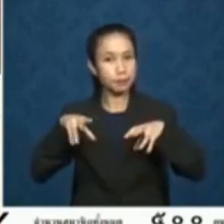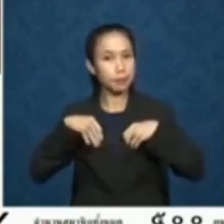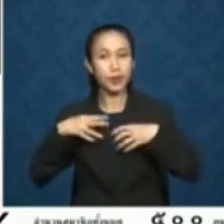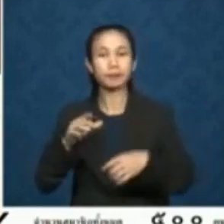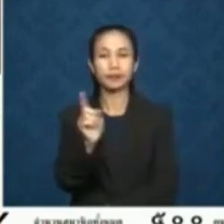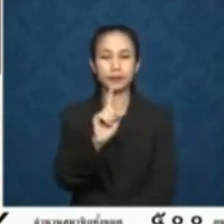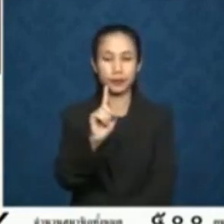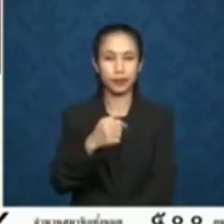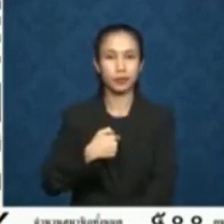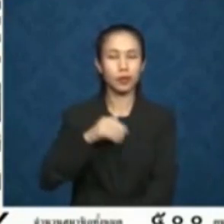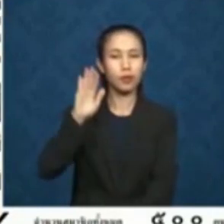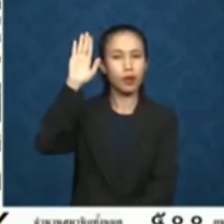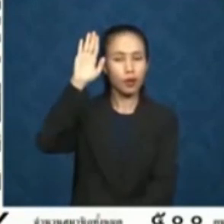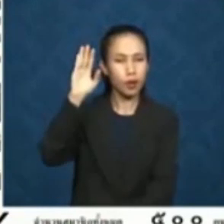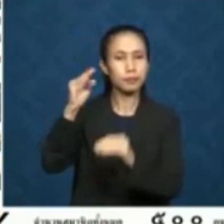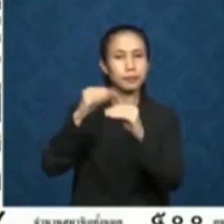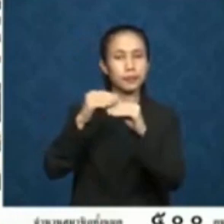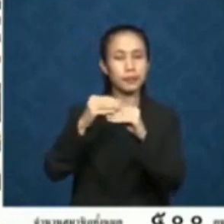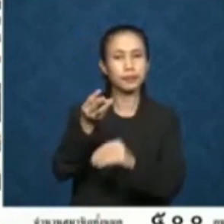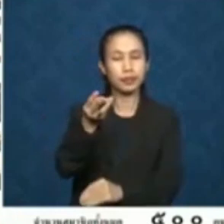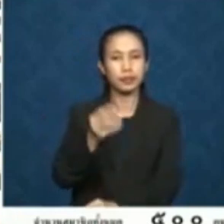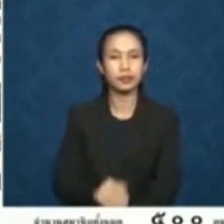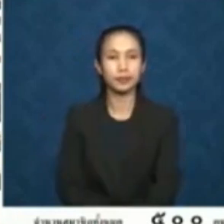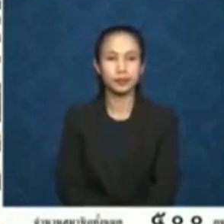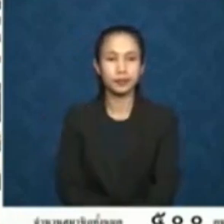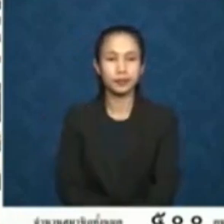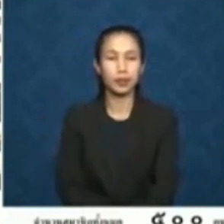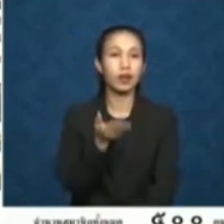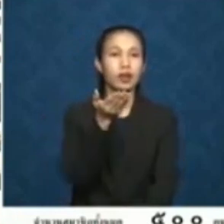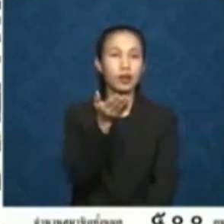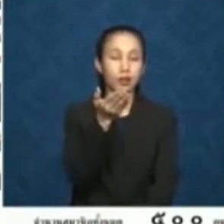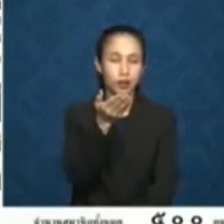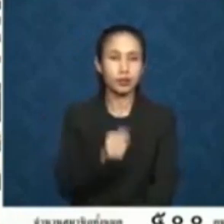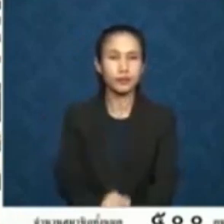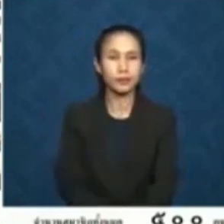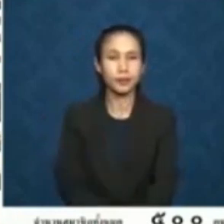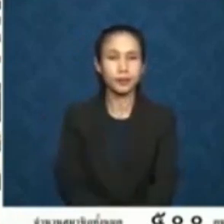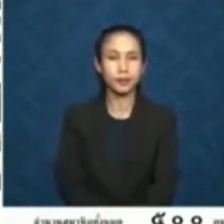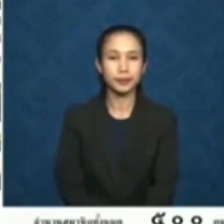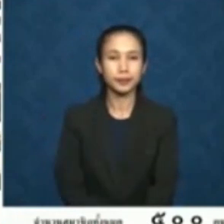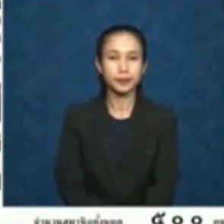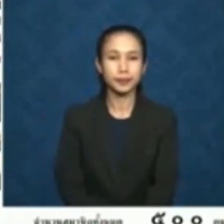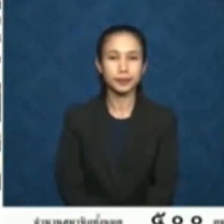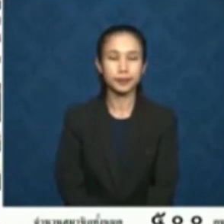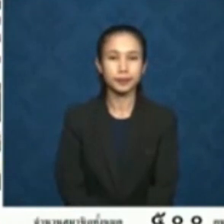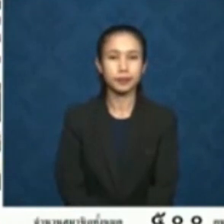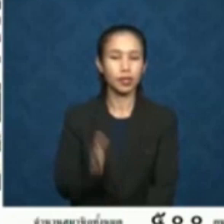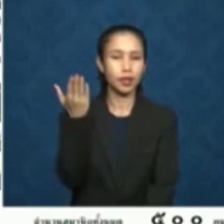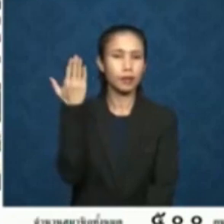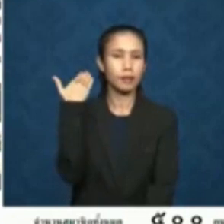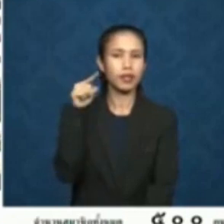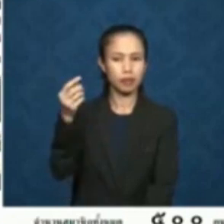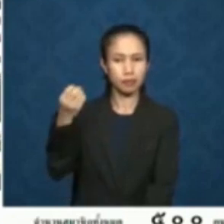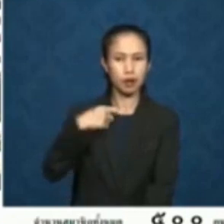ลงมติรับหลักการหรือไม่นะครับ ท่านประธานขอผมขออนุญาตให้วีท2ฝ่ายเกณฑ์พูดหน่อยนะขอเชิญท่านครูมานิดก่อนก็